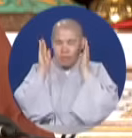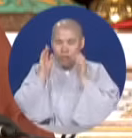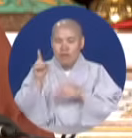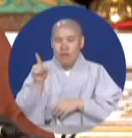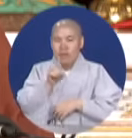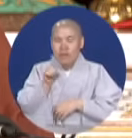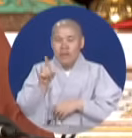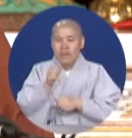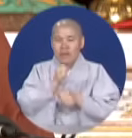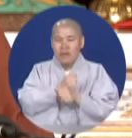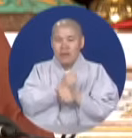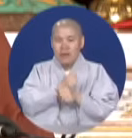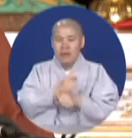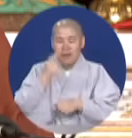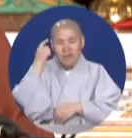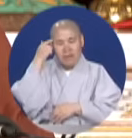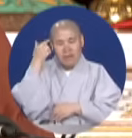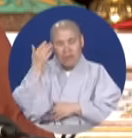어떻게 할꼬,